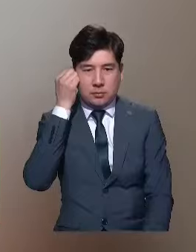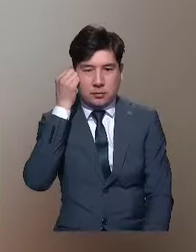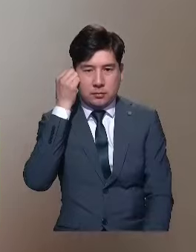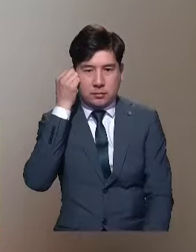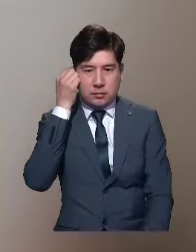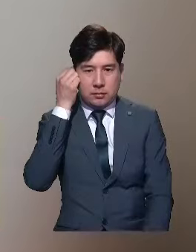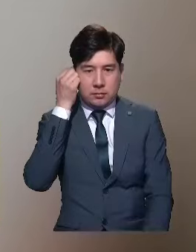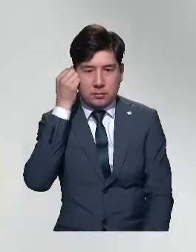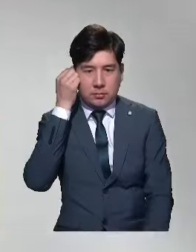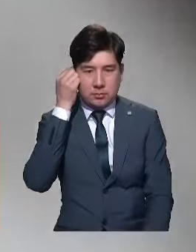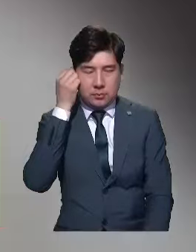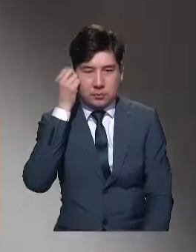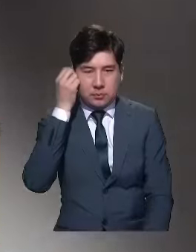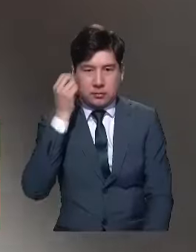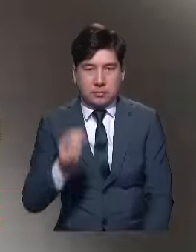помощь.